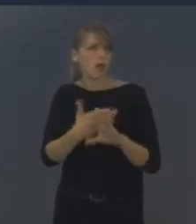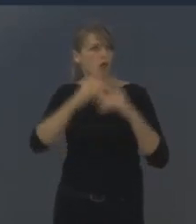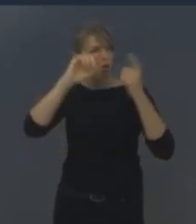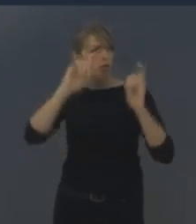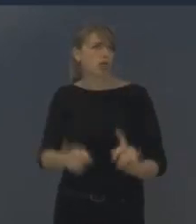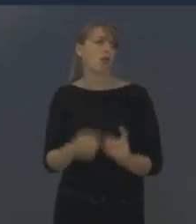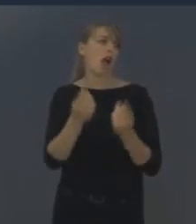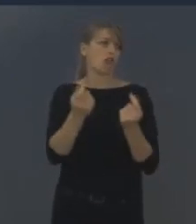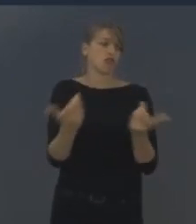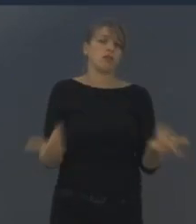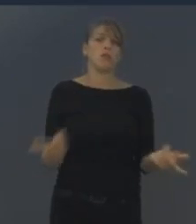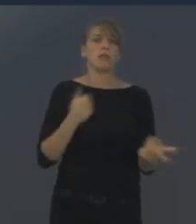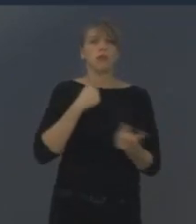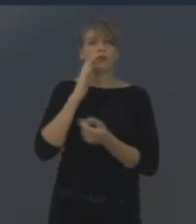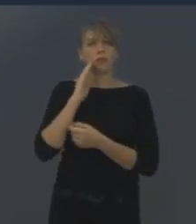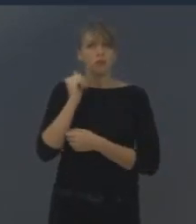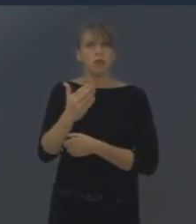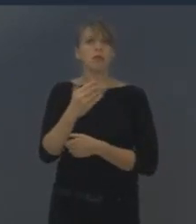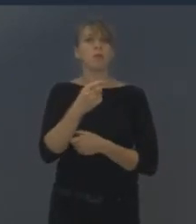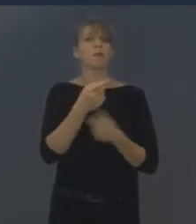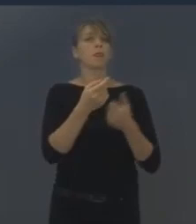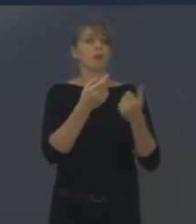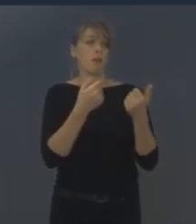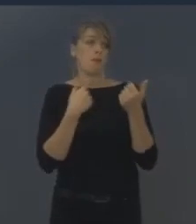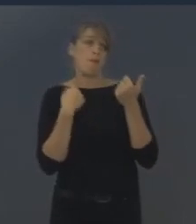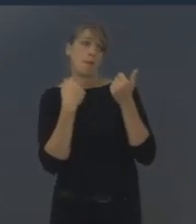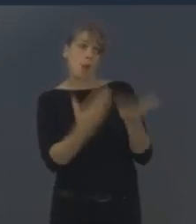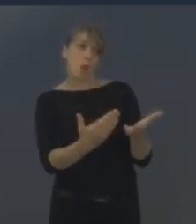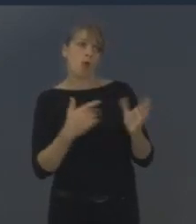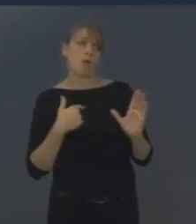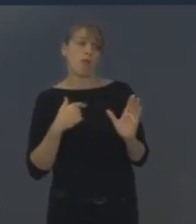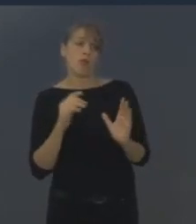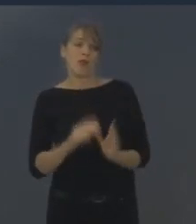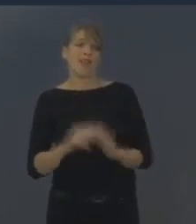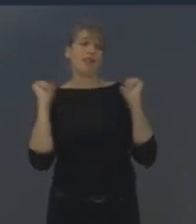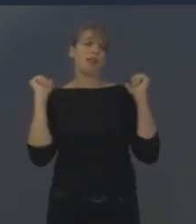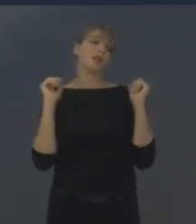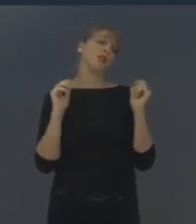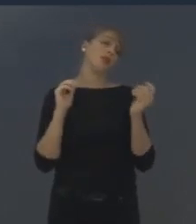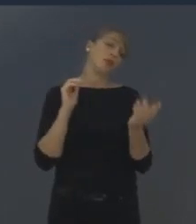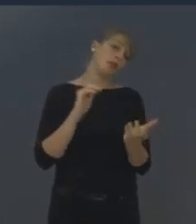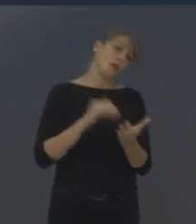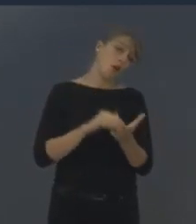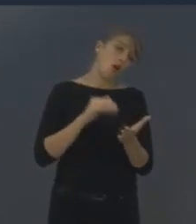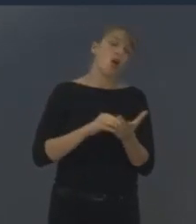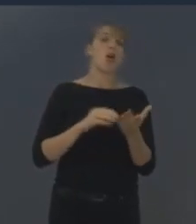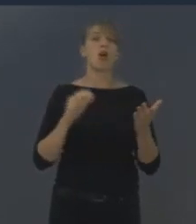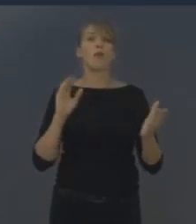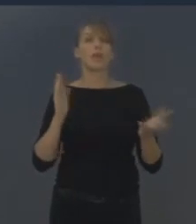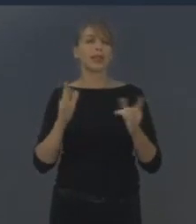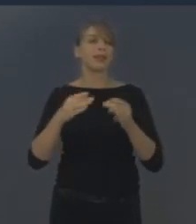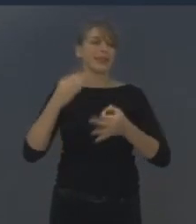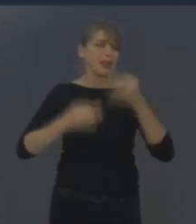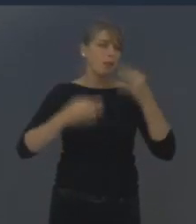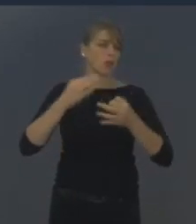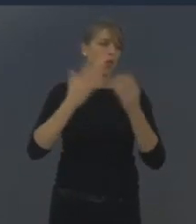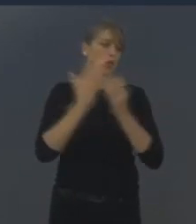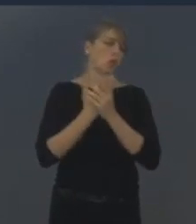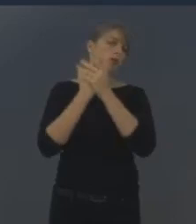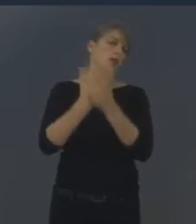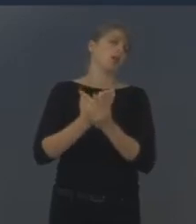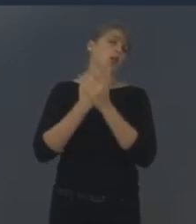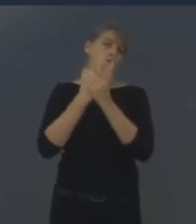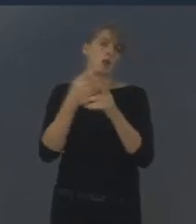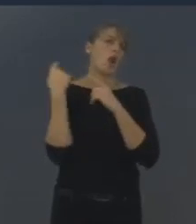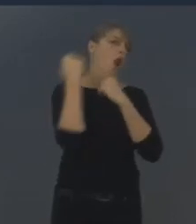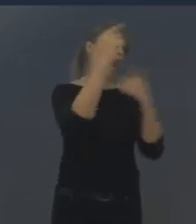on a une proposition, c'est pour éviter d'engorger peut-être à nouveau les tribunaux administratifs de recours